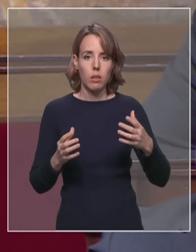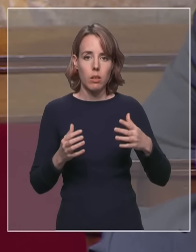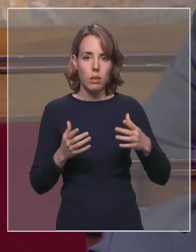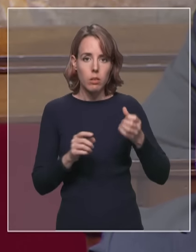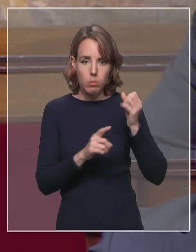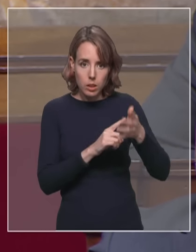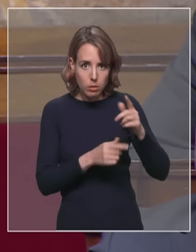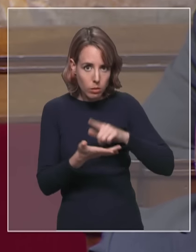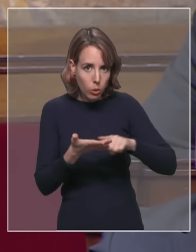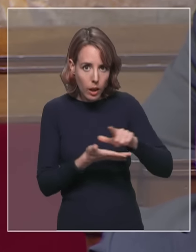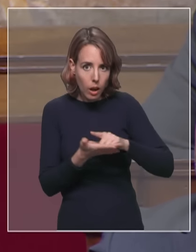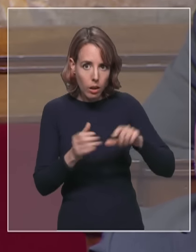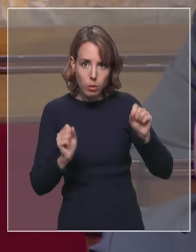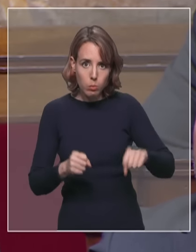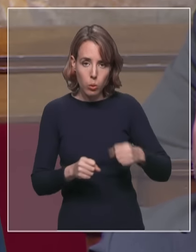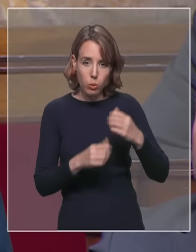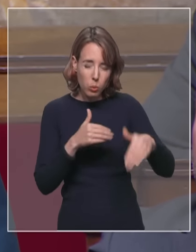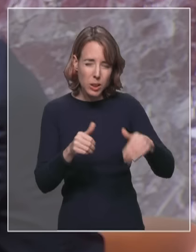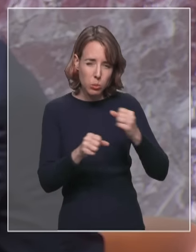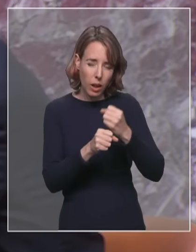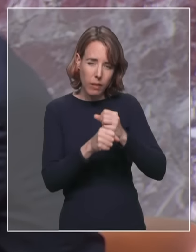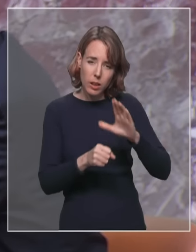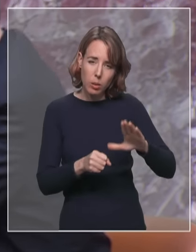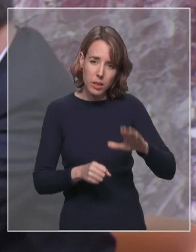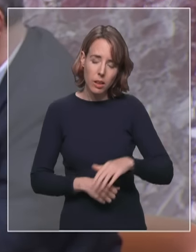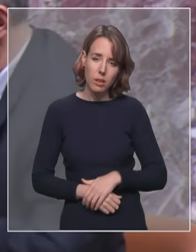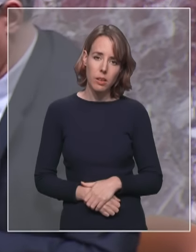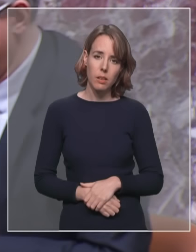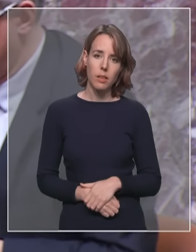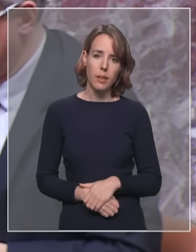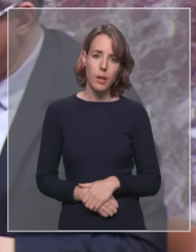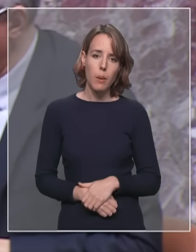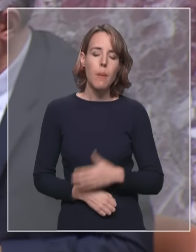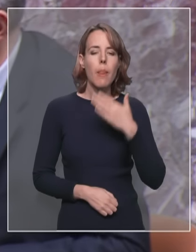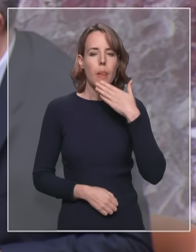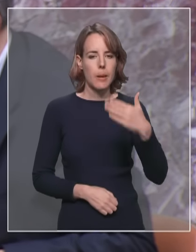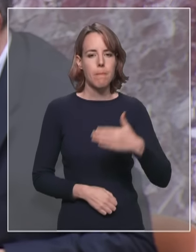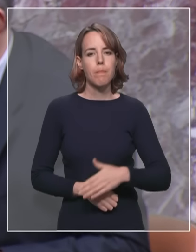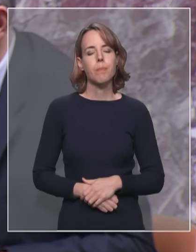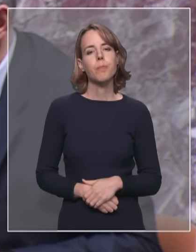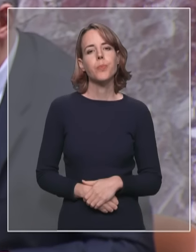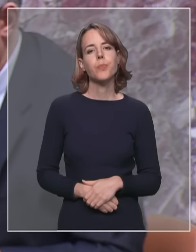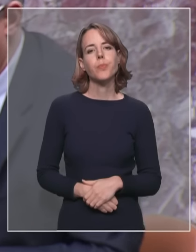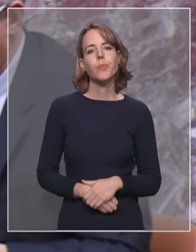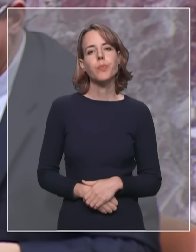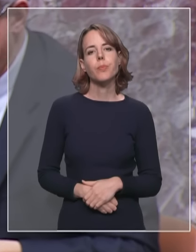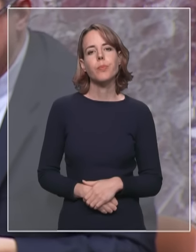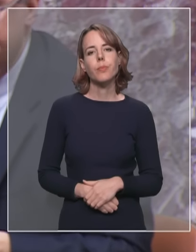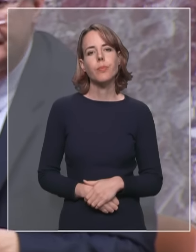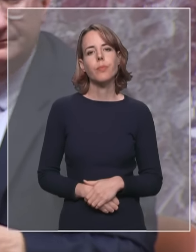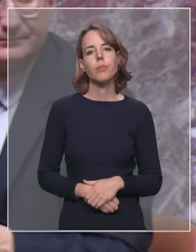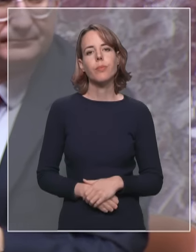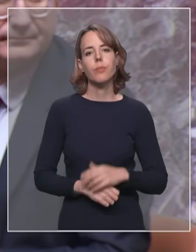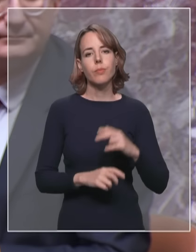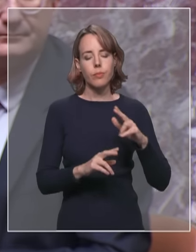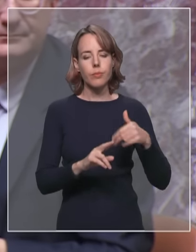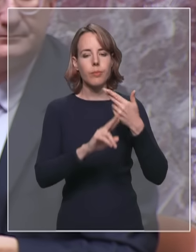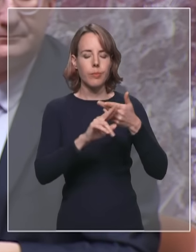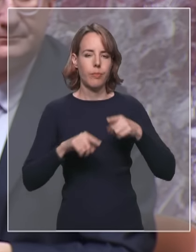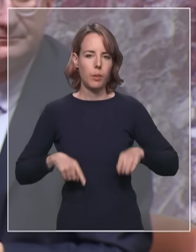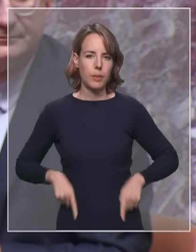locales de poursuivre leur travail auprès des jeunes ? Merci. Merci beaucoup, ma chère collègue. La parole est à Madame Astrid Panosyan-Bouvet, ministre